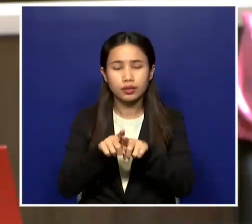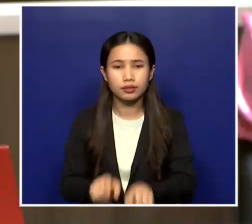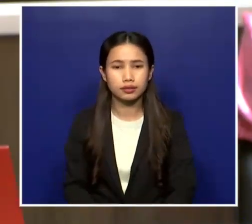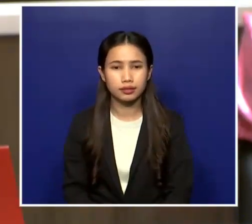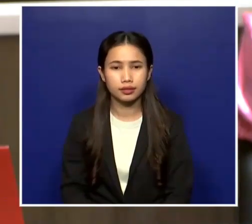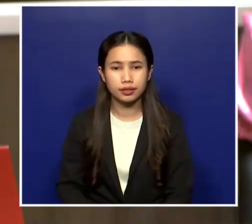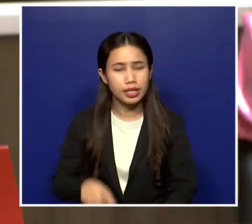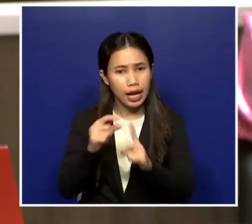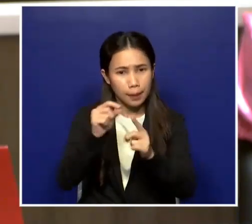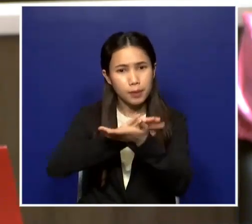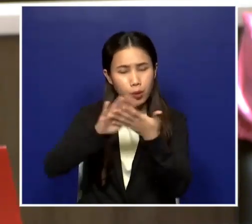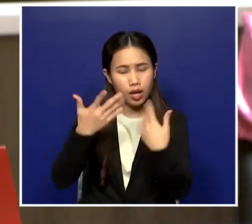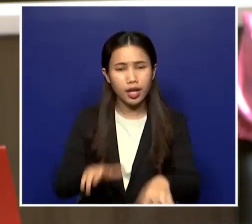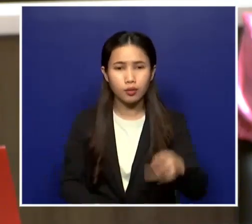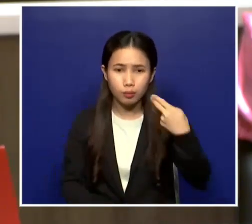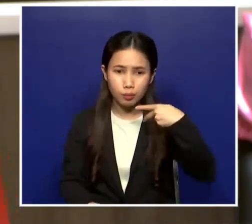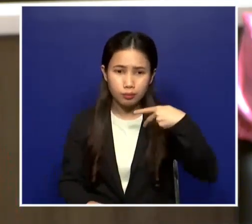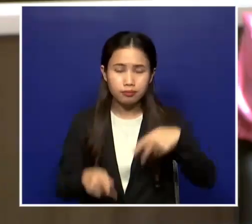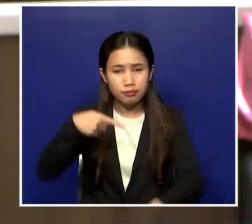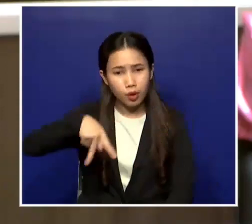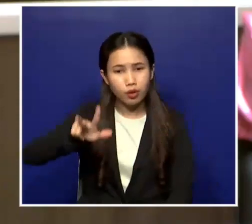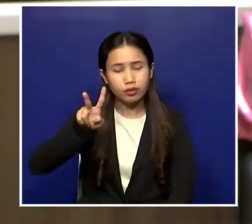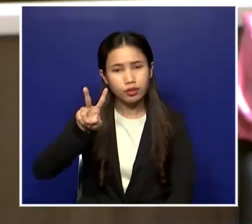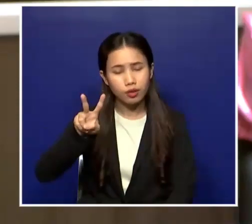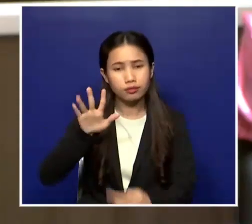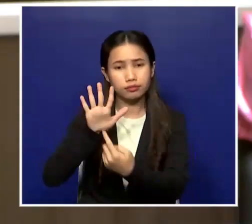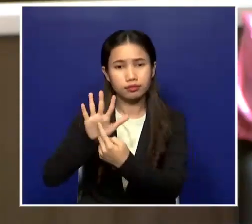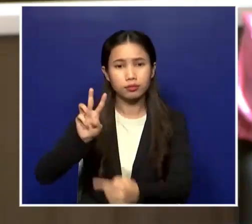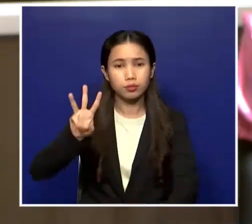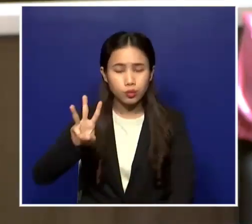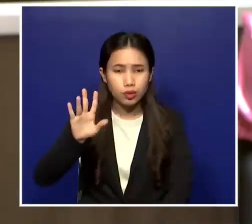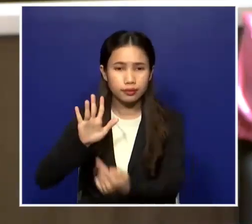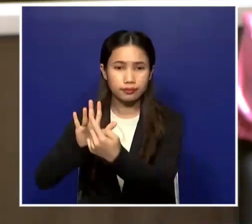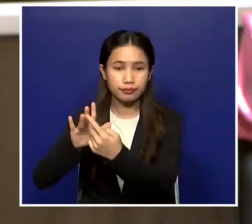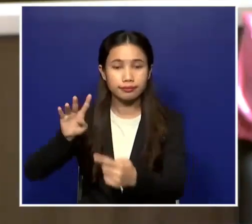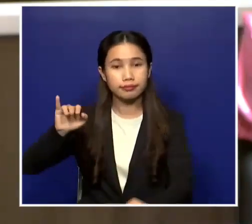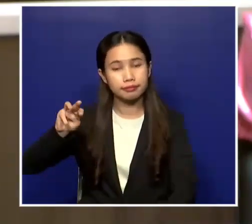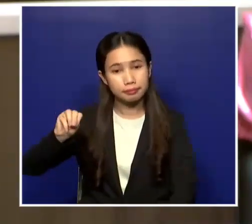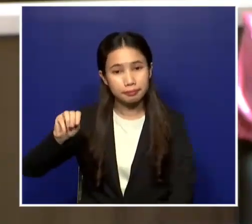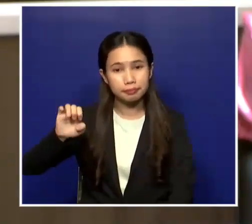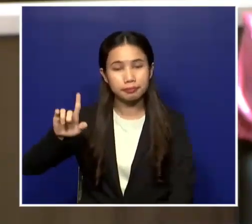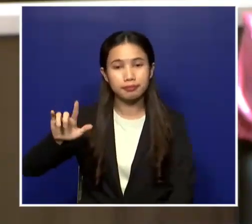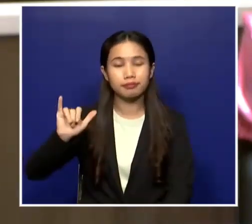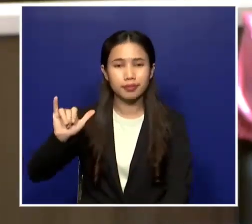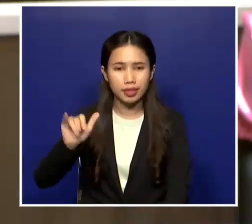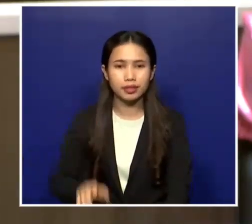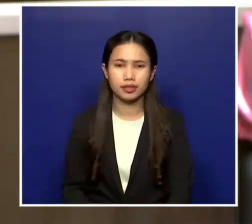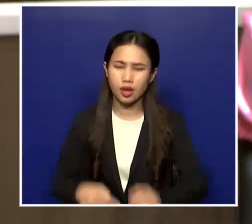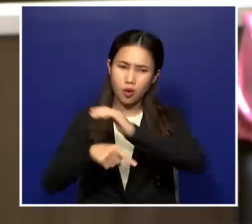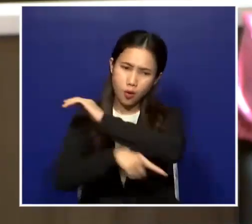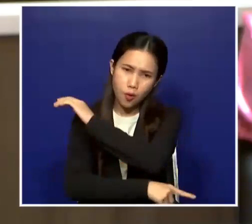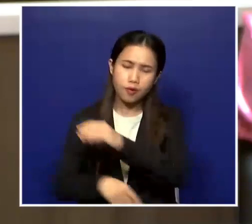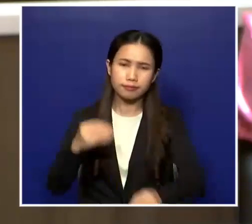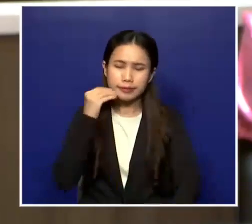ครับนี่สุภาพนะครับนี่คือสิ่งที่มันเกิดขึ้นกับประเทศไทยฟังชัดๆนะครับนี่มันโกงบ้านกินเมืองกันสุดๆเล